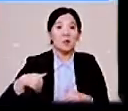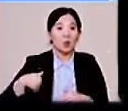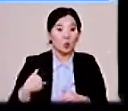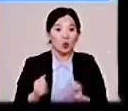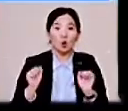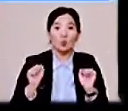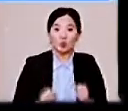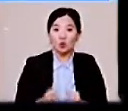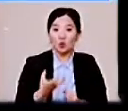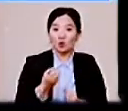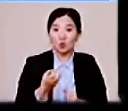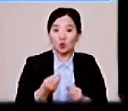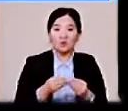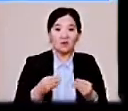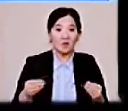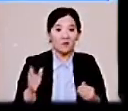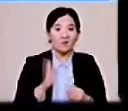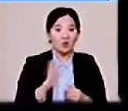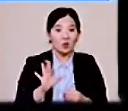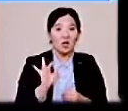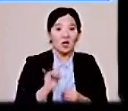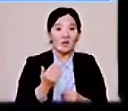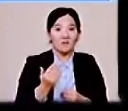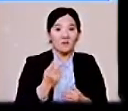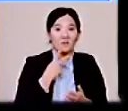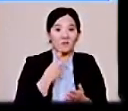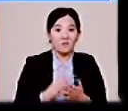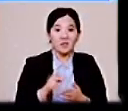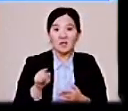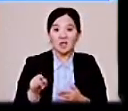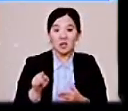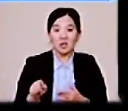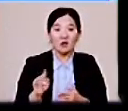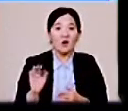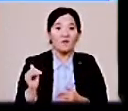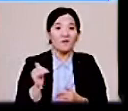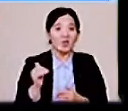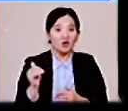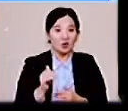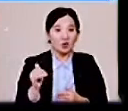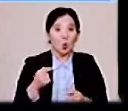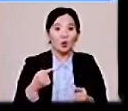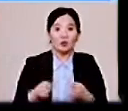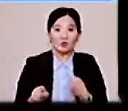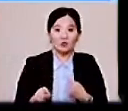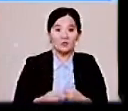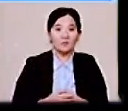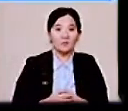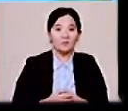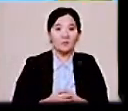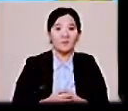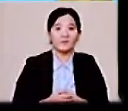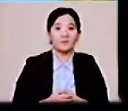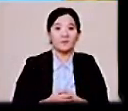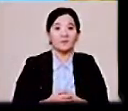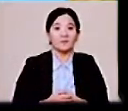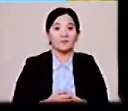еще растворяться вещество. И вы видите их физические отличия.